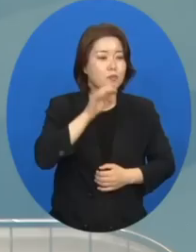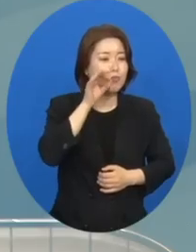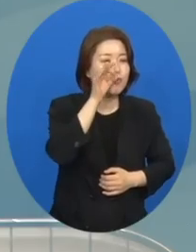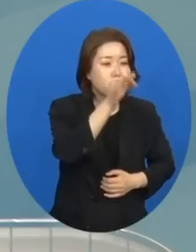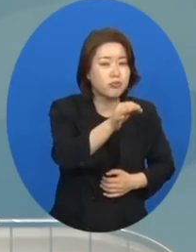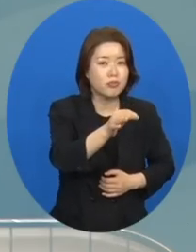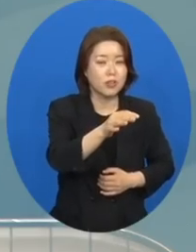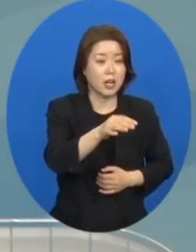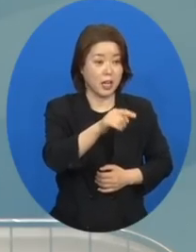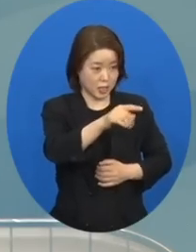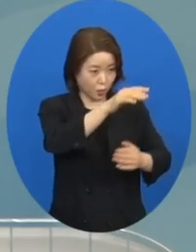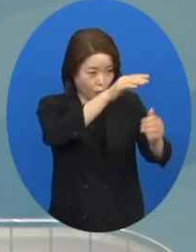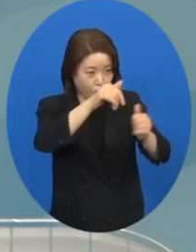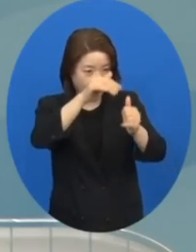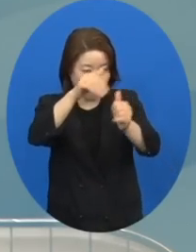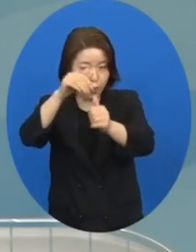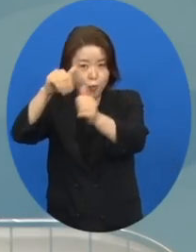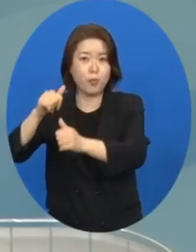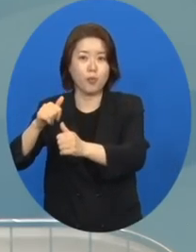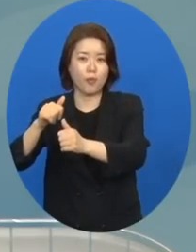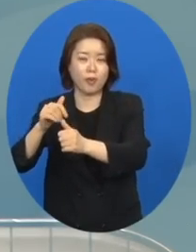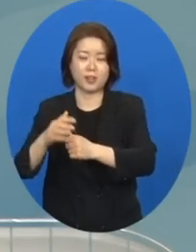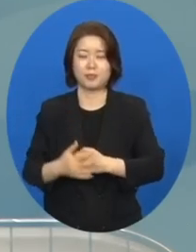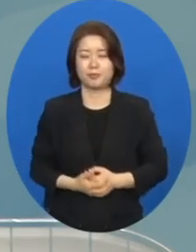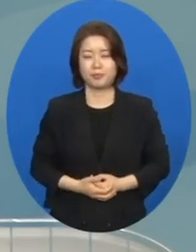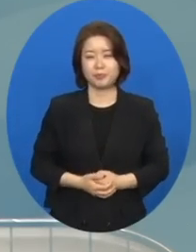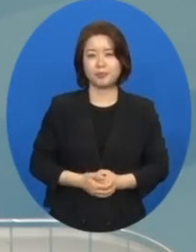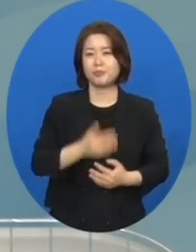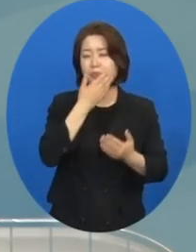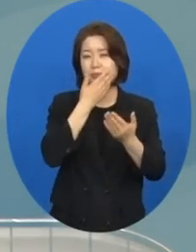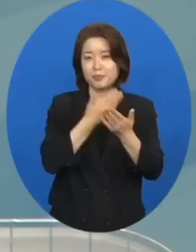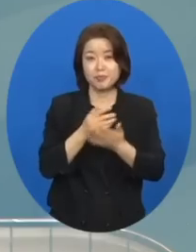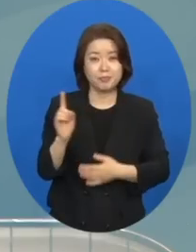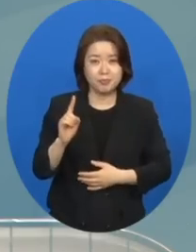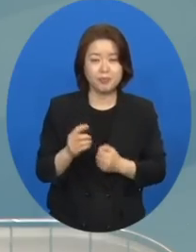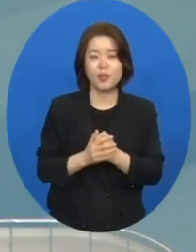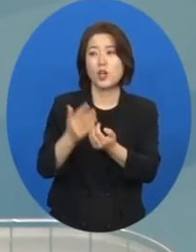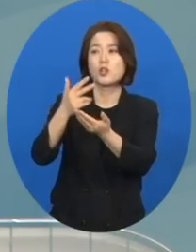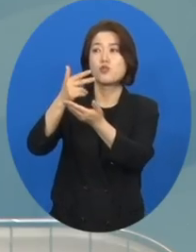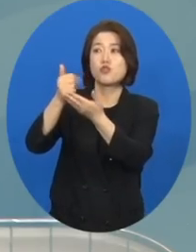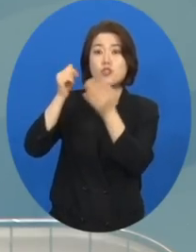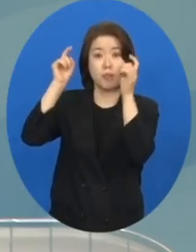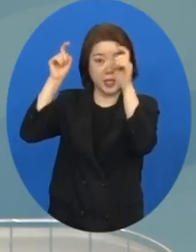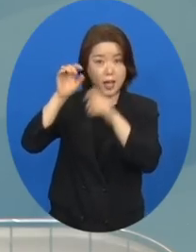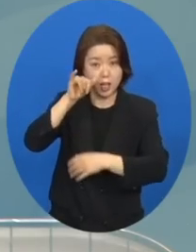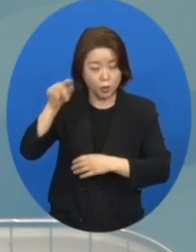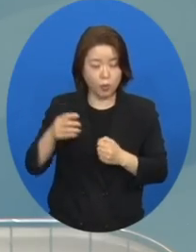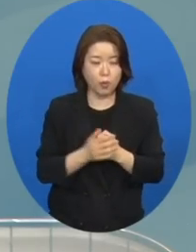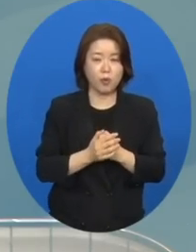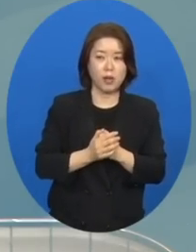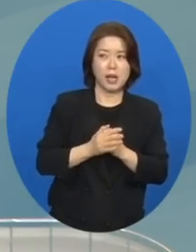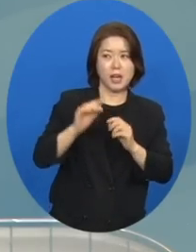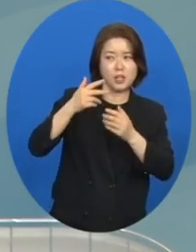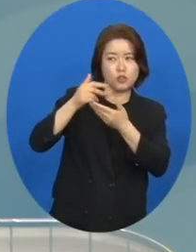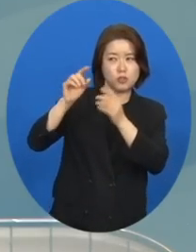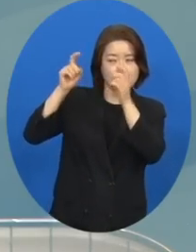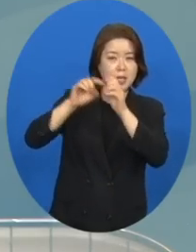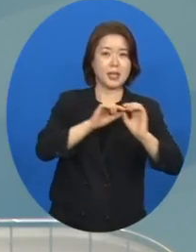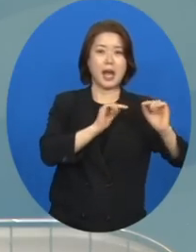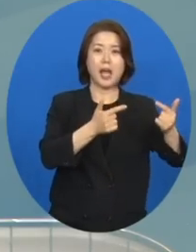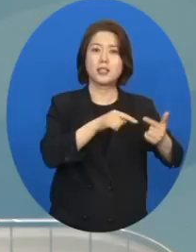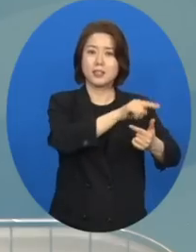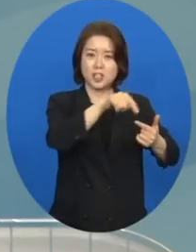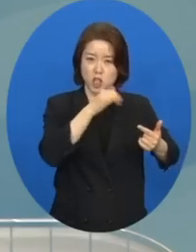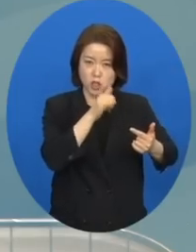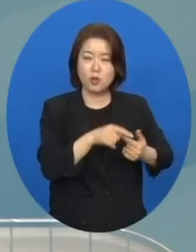인도 한다는 것이죠 중요한 것은요 주님의 양이 있고 아닌 양 있더라는 것이죠